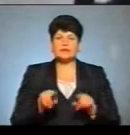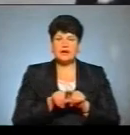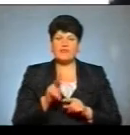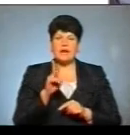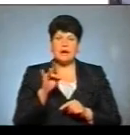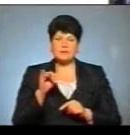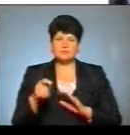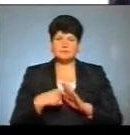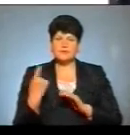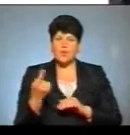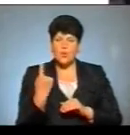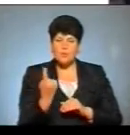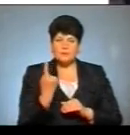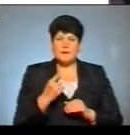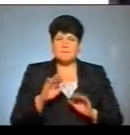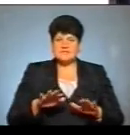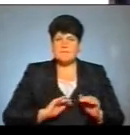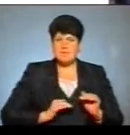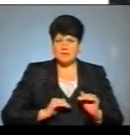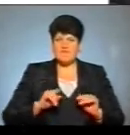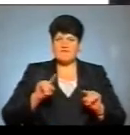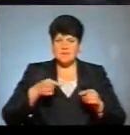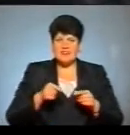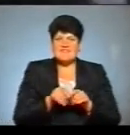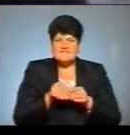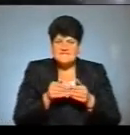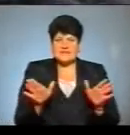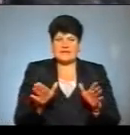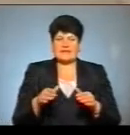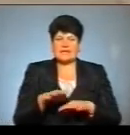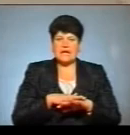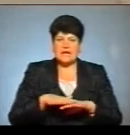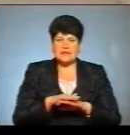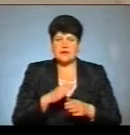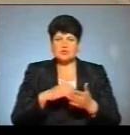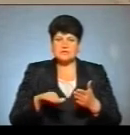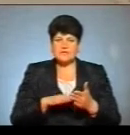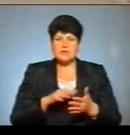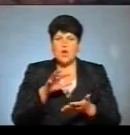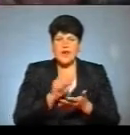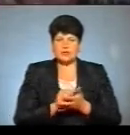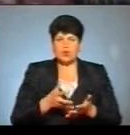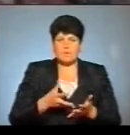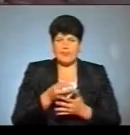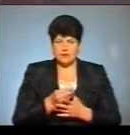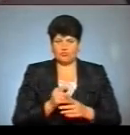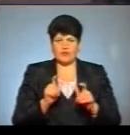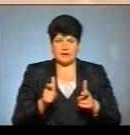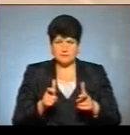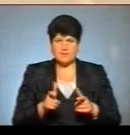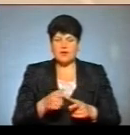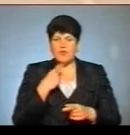На Донеччині місцеві підприємці вимагали відкрити ринки або скасувати орендну плату на час карантину. Люди кажуть, без роботи